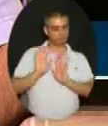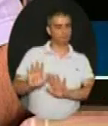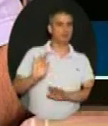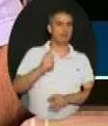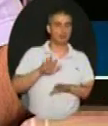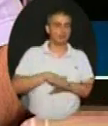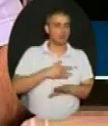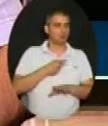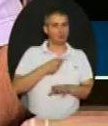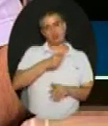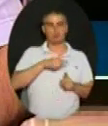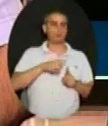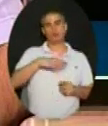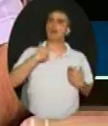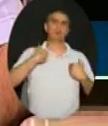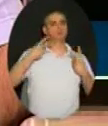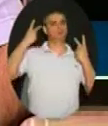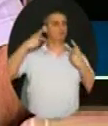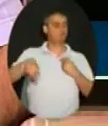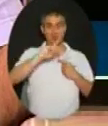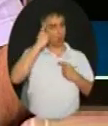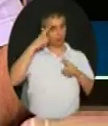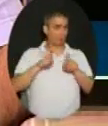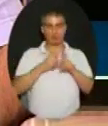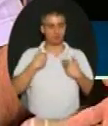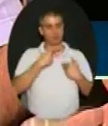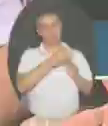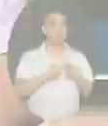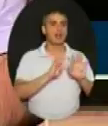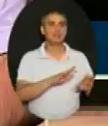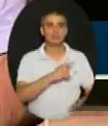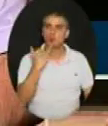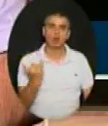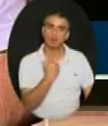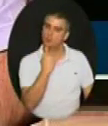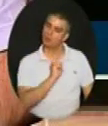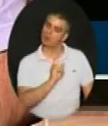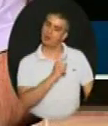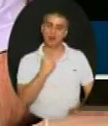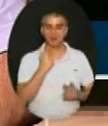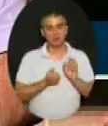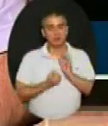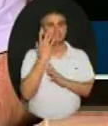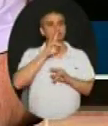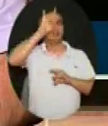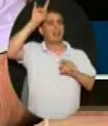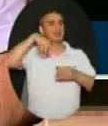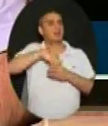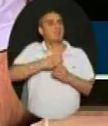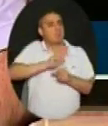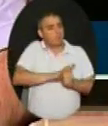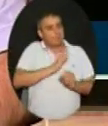אותה תחושה שאתה בחרתנו וכל מי שלא חושב כמונו הוא נחות. כל הזמן אמרו, אל תוציאו את השד מהבקבוק, אל תוציאו את